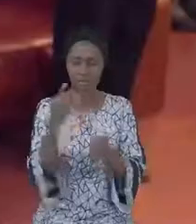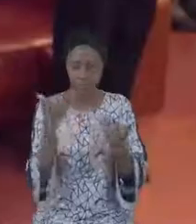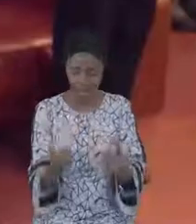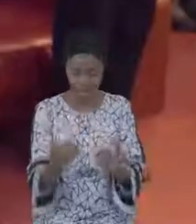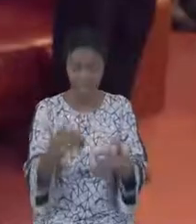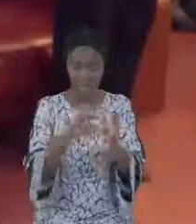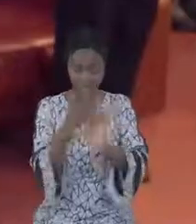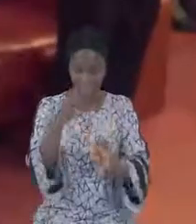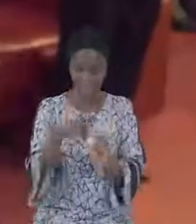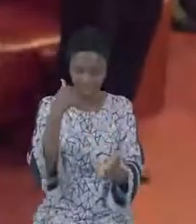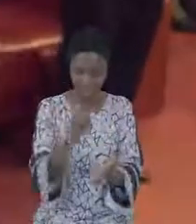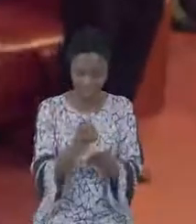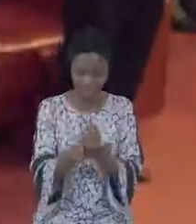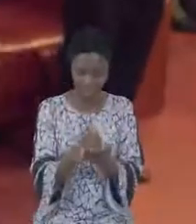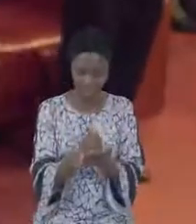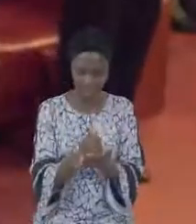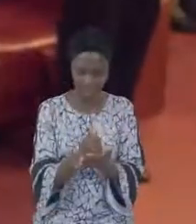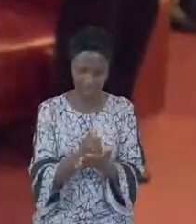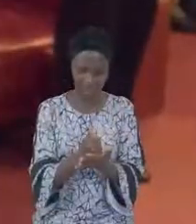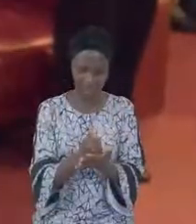de Jésus-Christ.